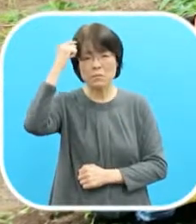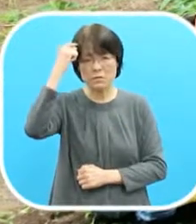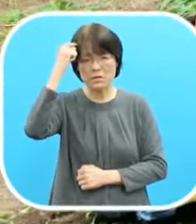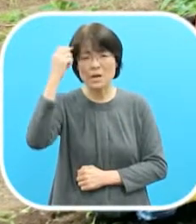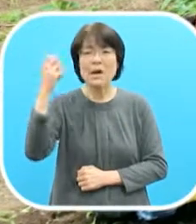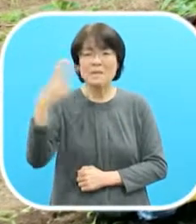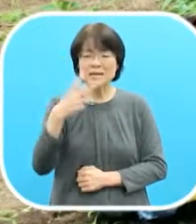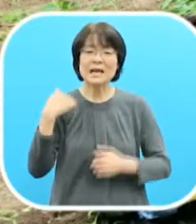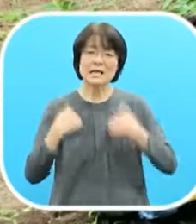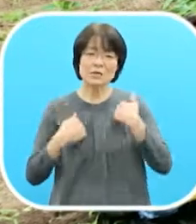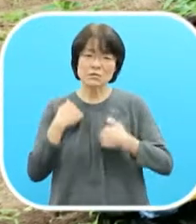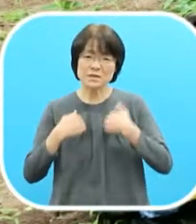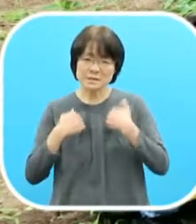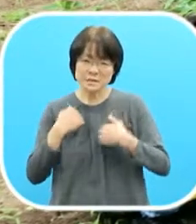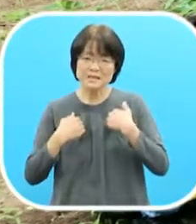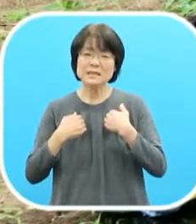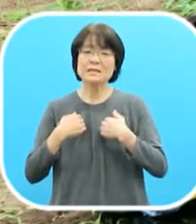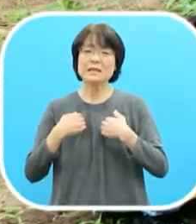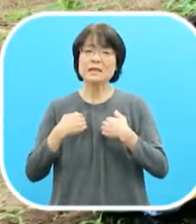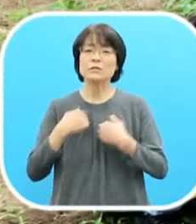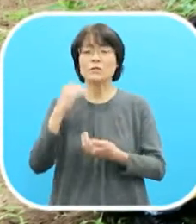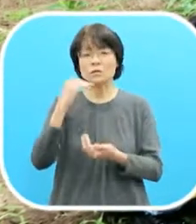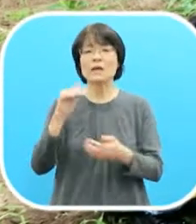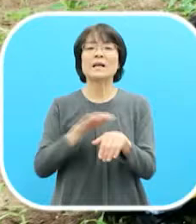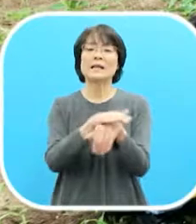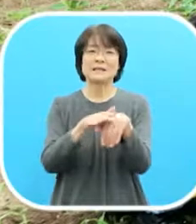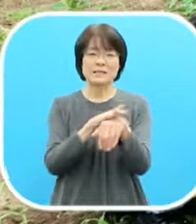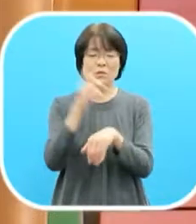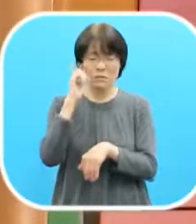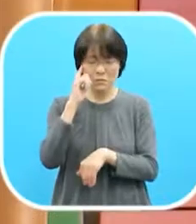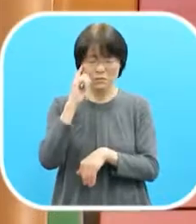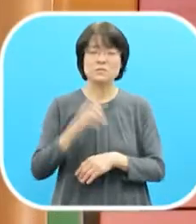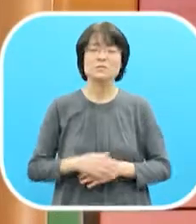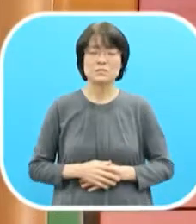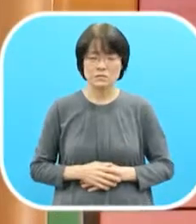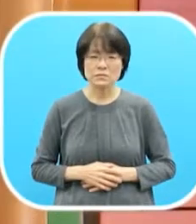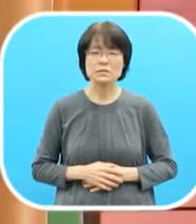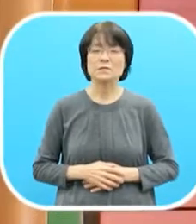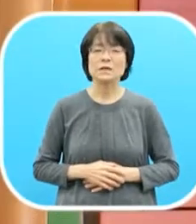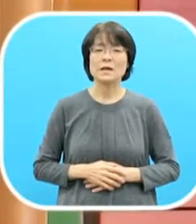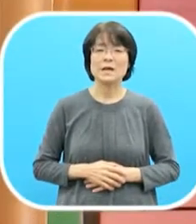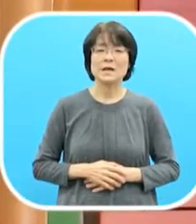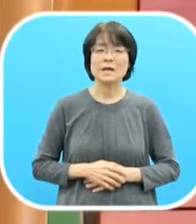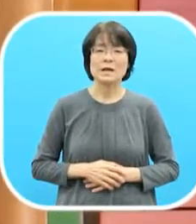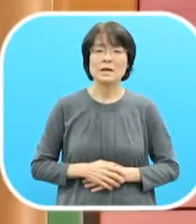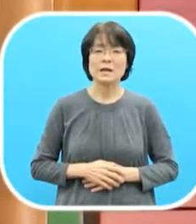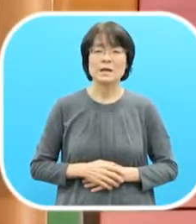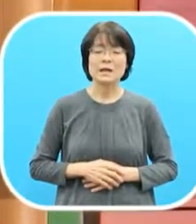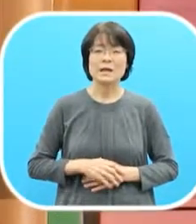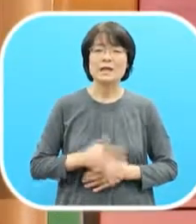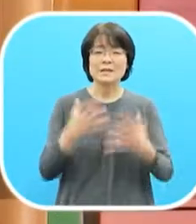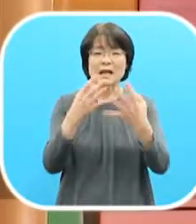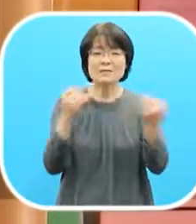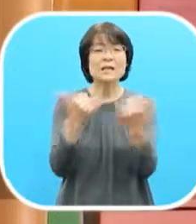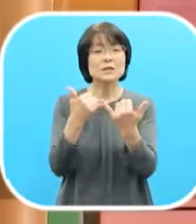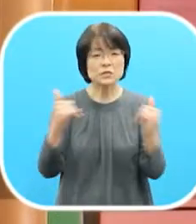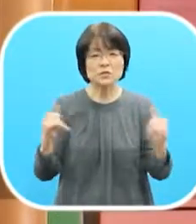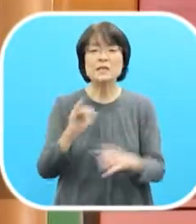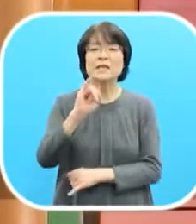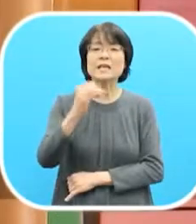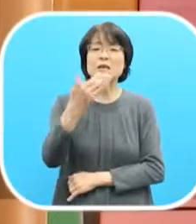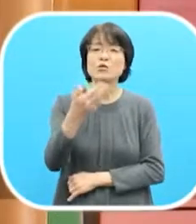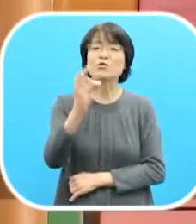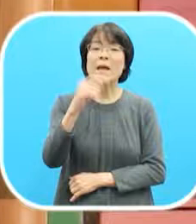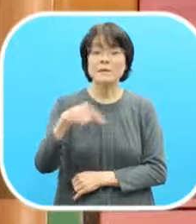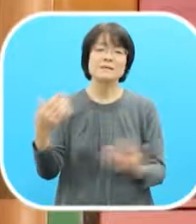かな。あと楽しむことが大事だと思いますので、そこをしっかりやっていって、みんなたくさんの人にイクメンにな